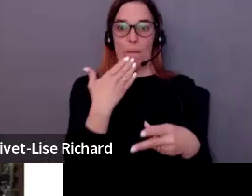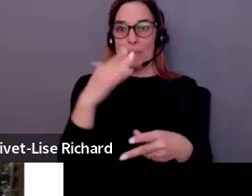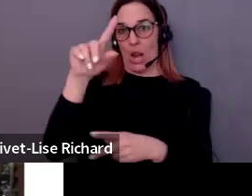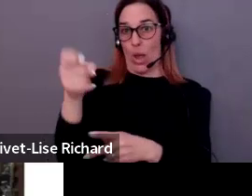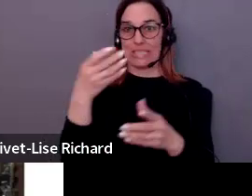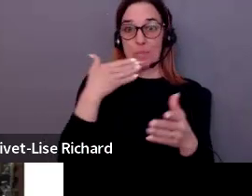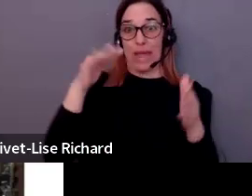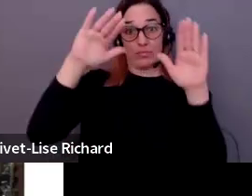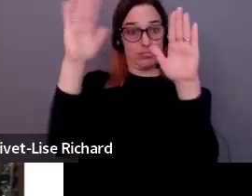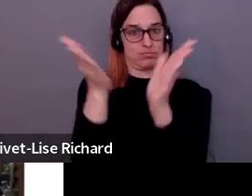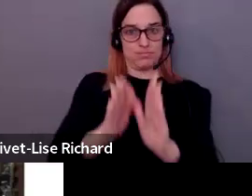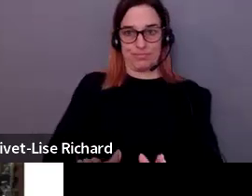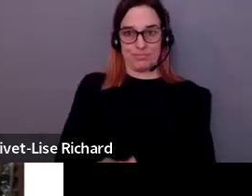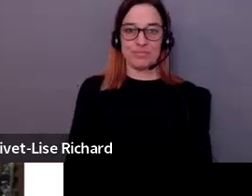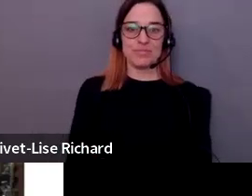bien défini.